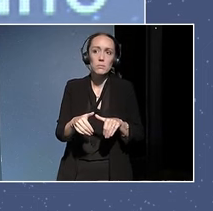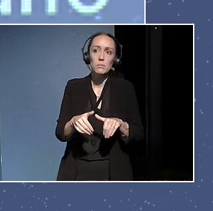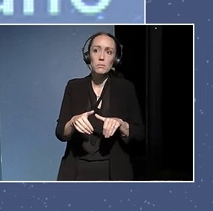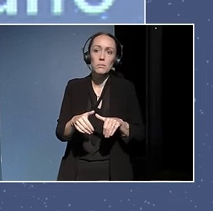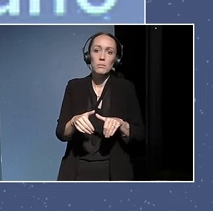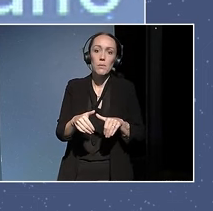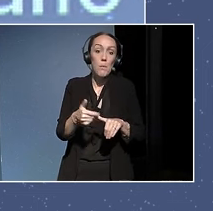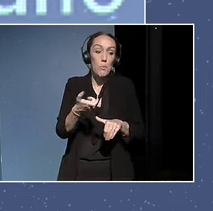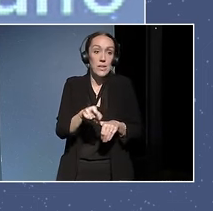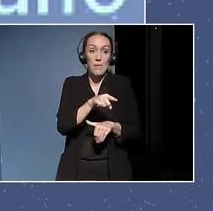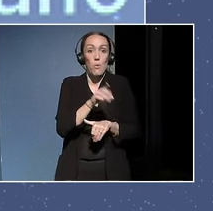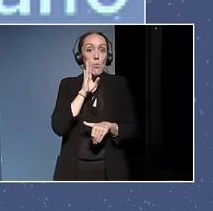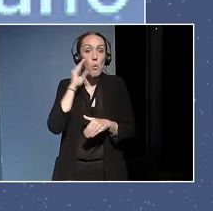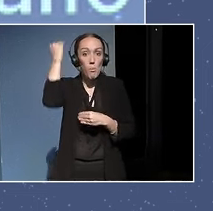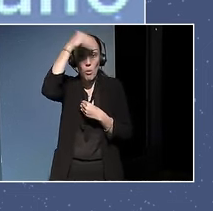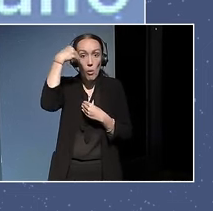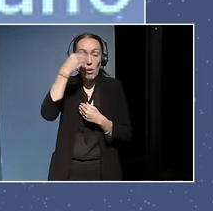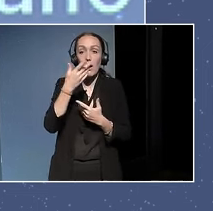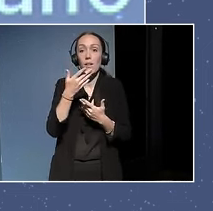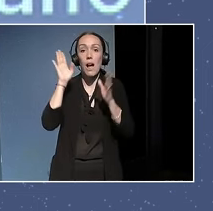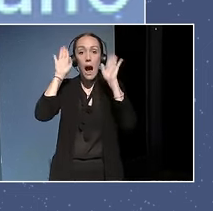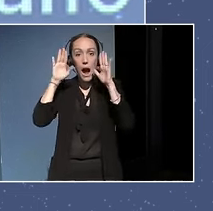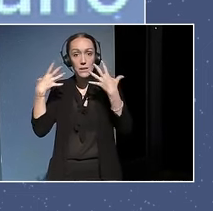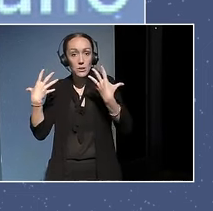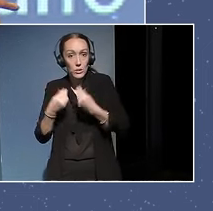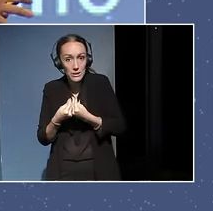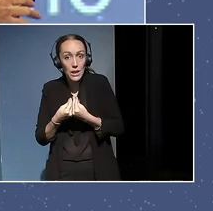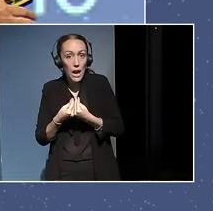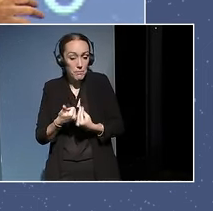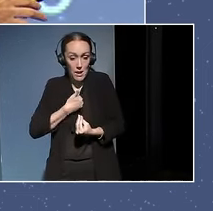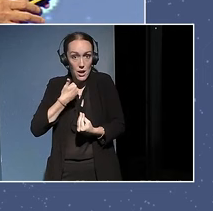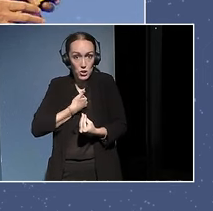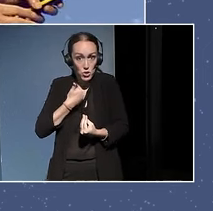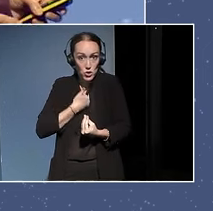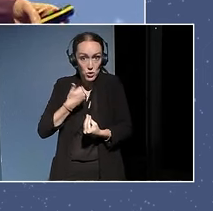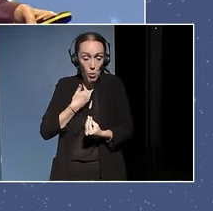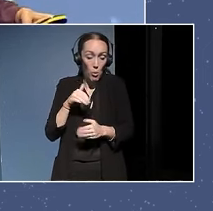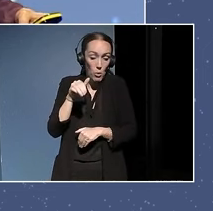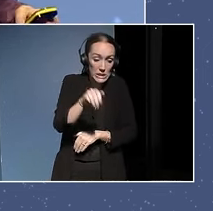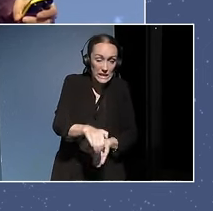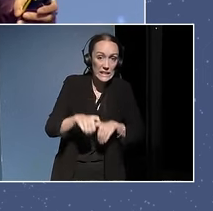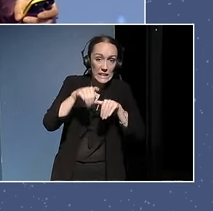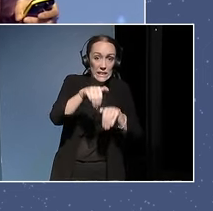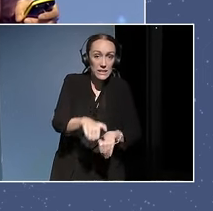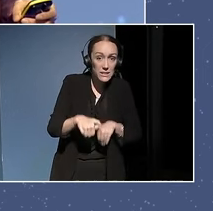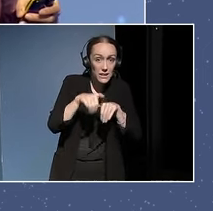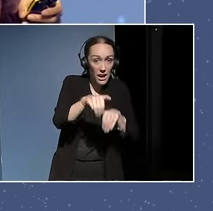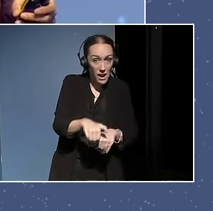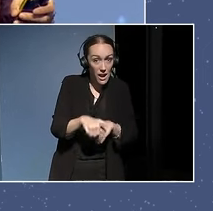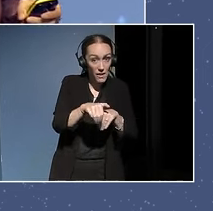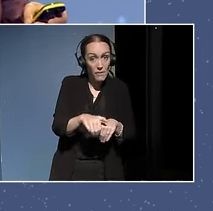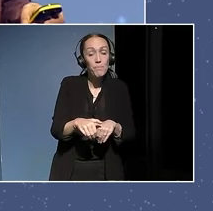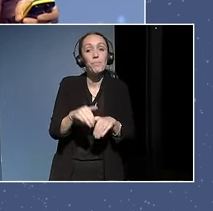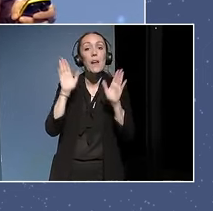essendo da solo con un asino che lo aiutava a trasportare le ossa a Valle aveva